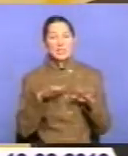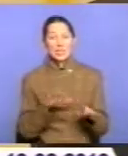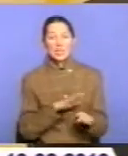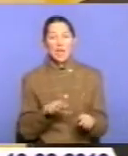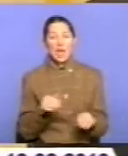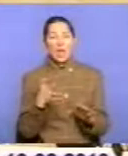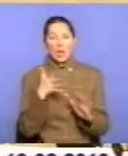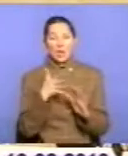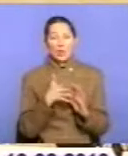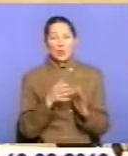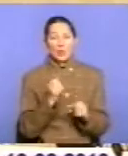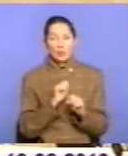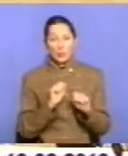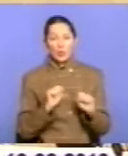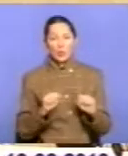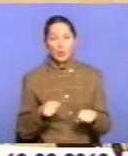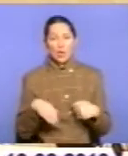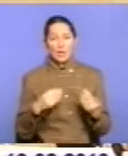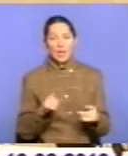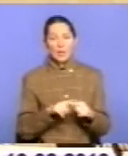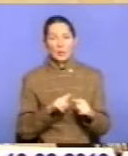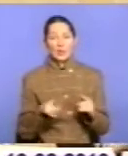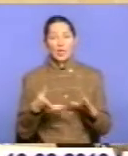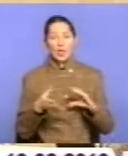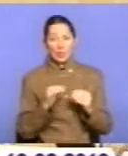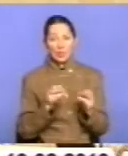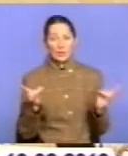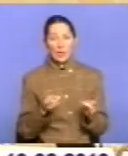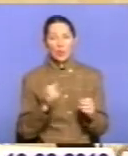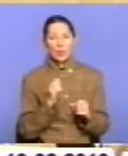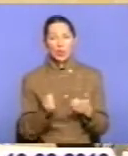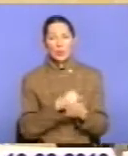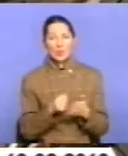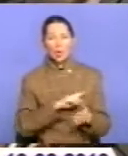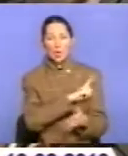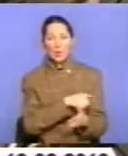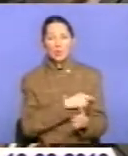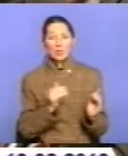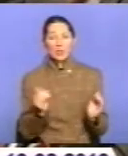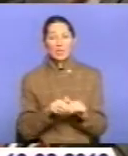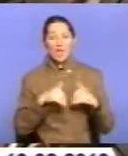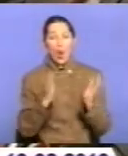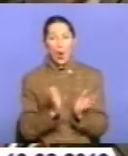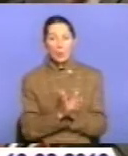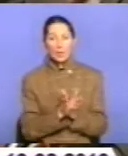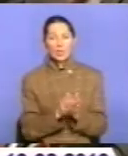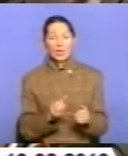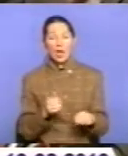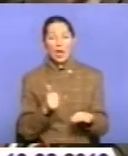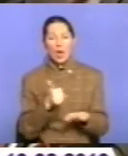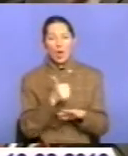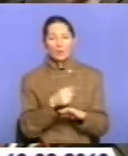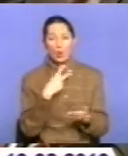моментальний результат. Нині потрібно докласти максимальних зусиль, зменшити обсяг малоперспективних індустрій, а основну увагу сконцентрувати на